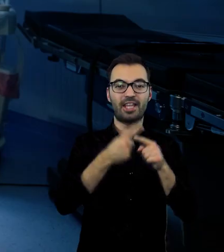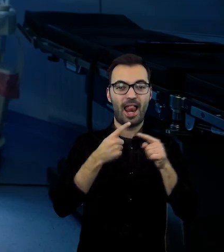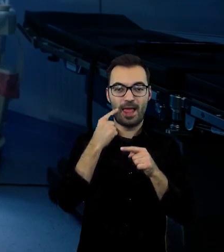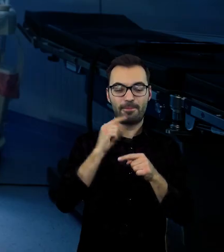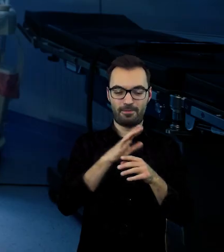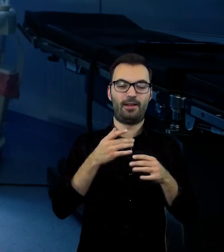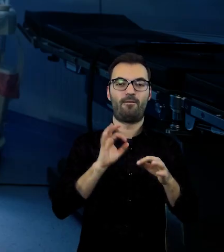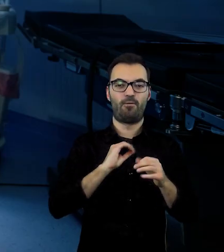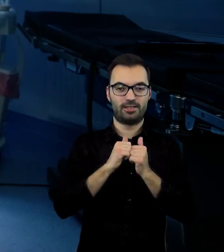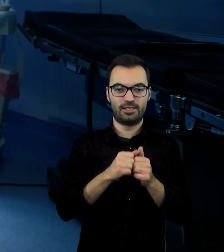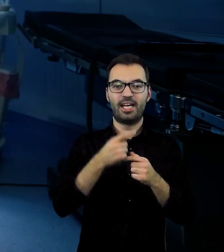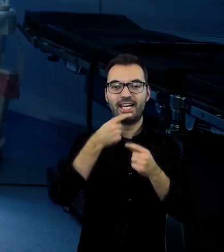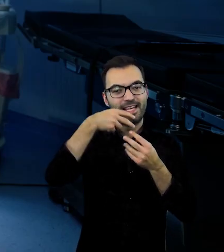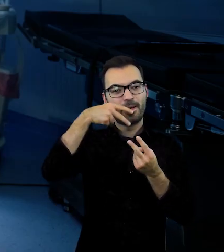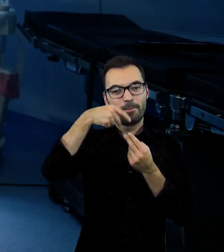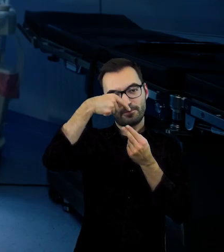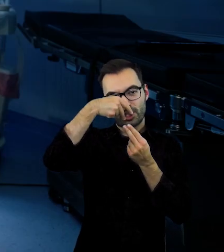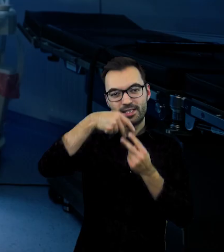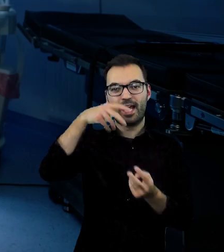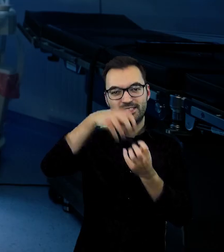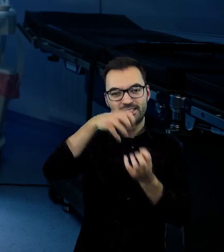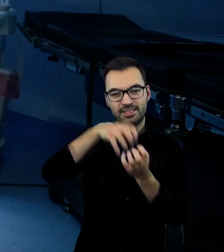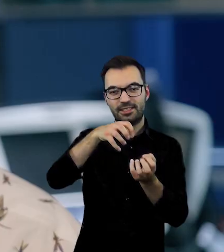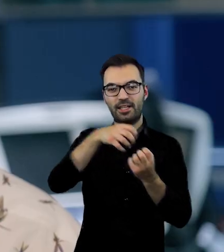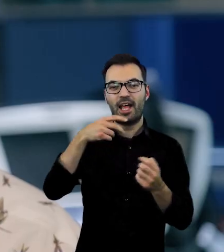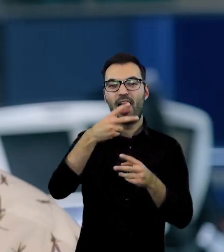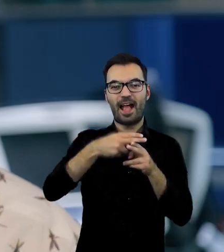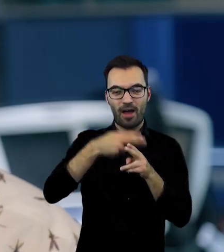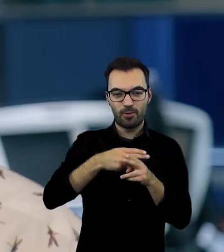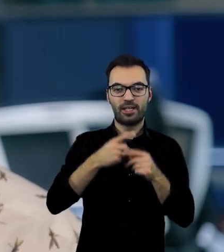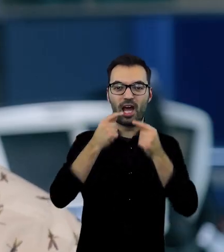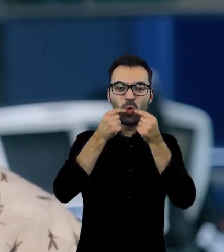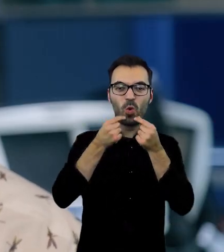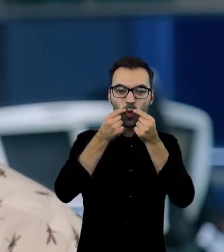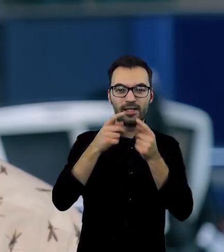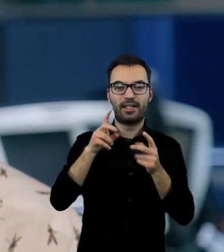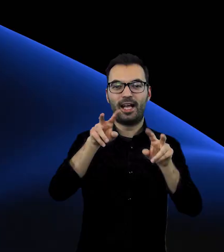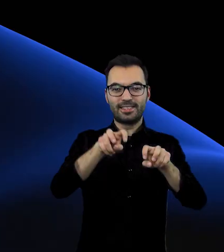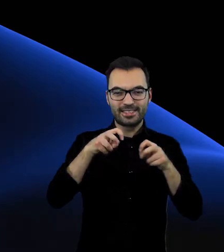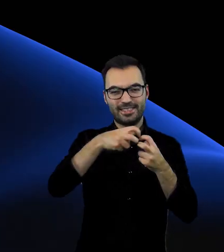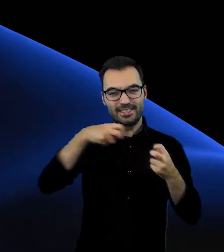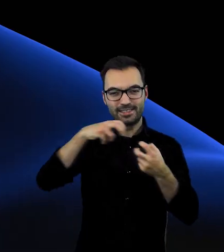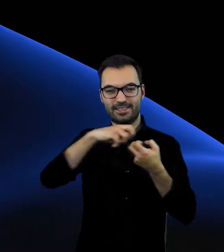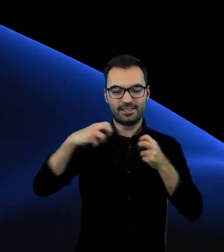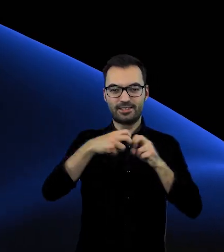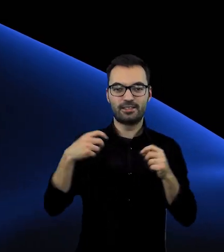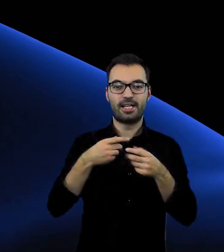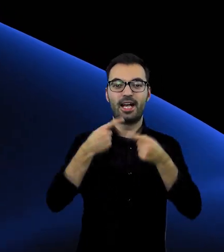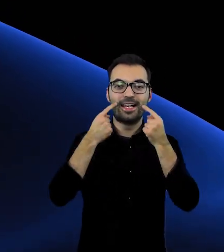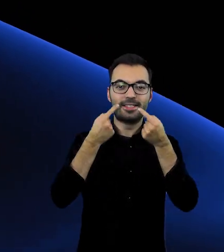zębów. Każdy ich rodzaj ma swoją funkcję i tak siekacze służą do odgryzania kawałków pożywienia, kły przytrzymują